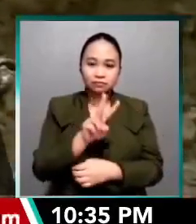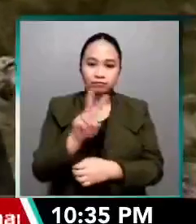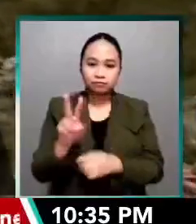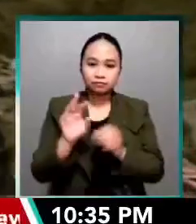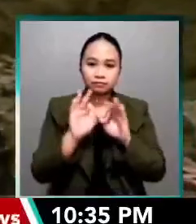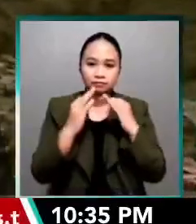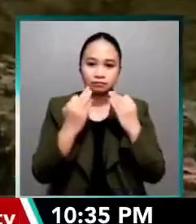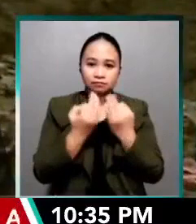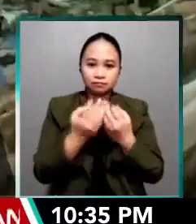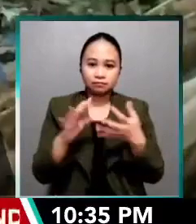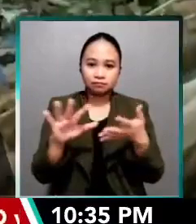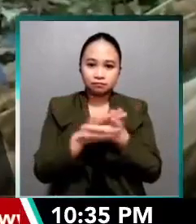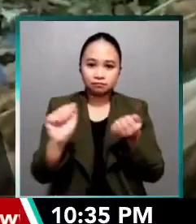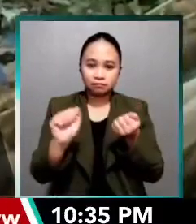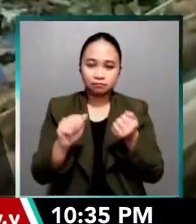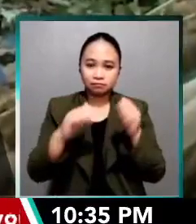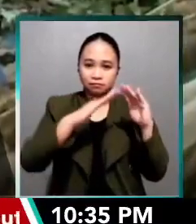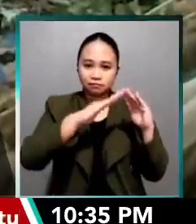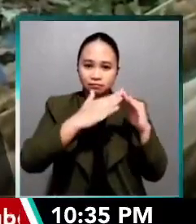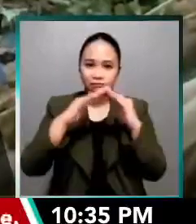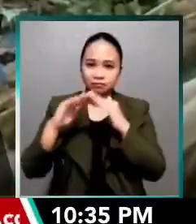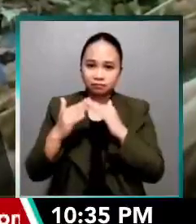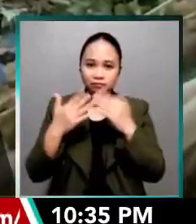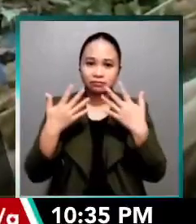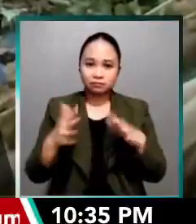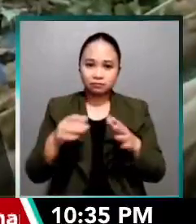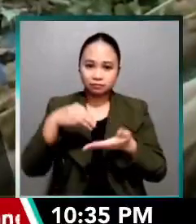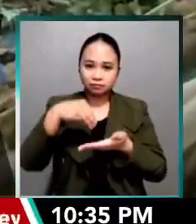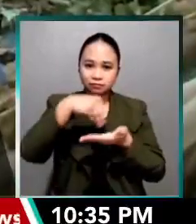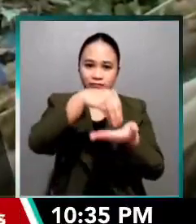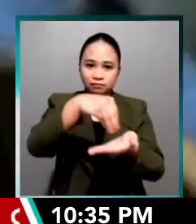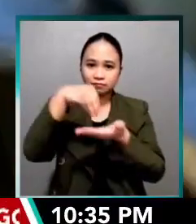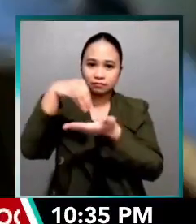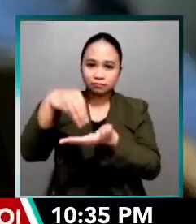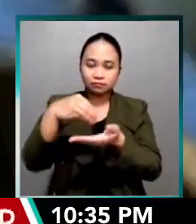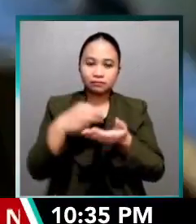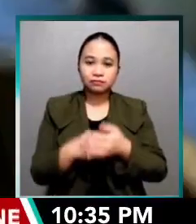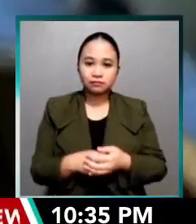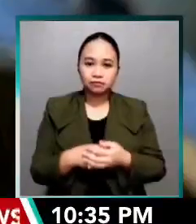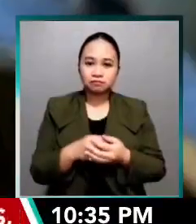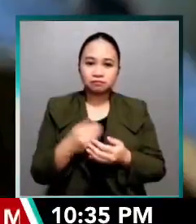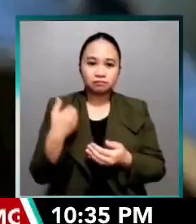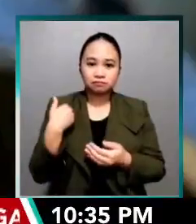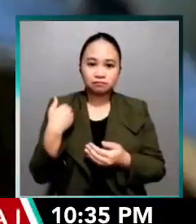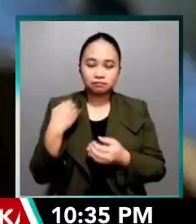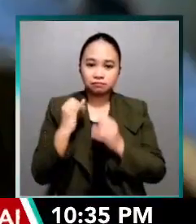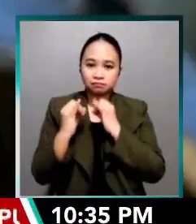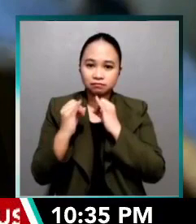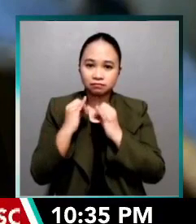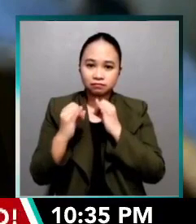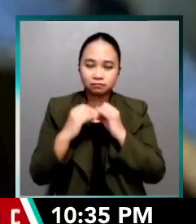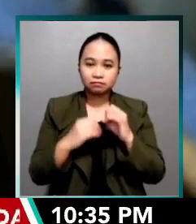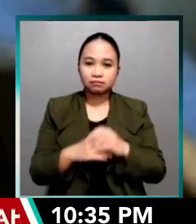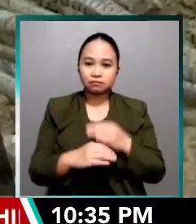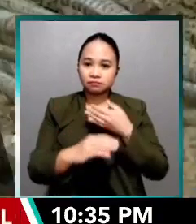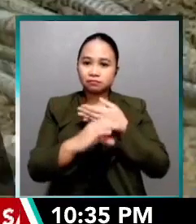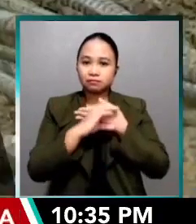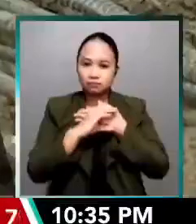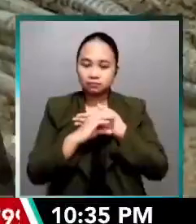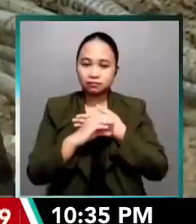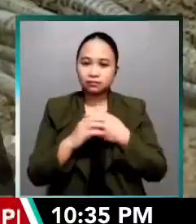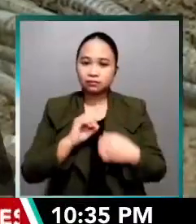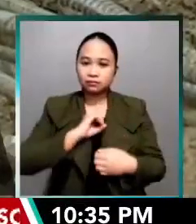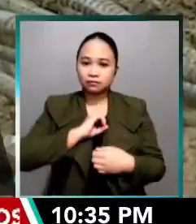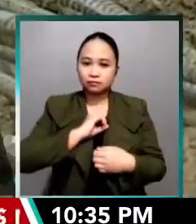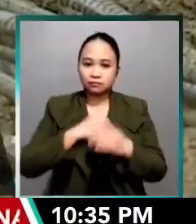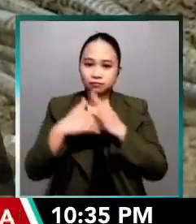tirahan. Nabigyan na rin sila ng relief goods. Wala pang pahayag ang kontraktor at may-ari ng gumuhong pasilidad. Pero ayon sa